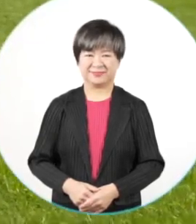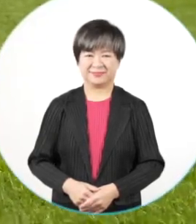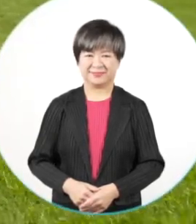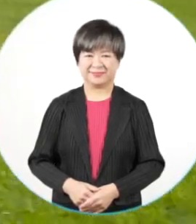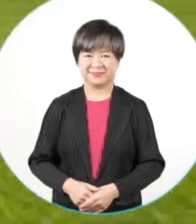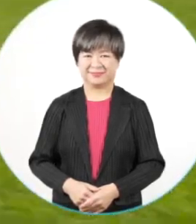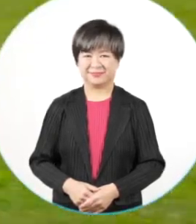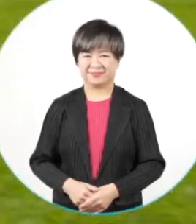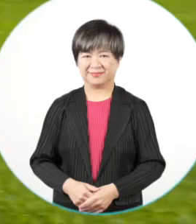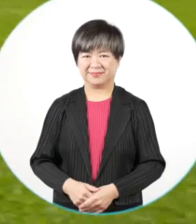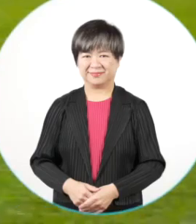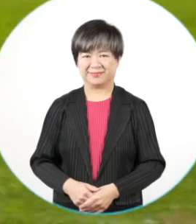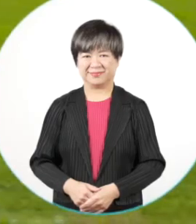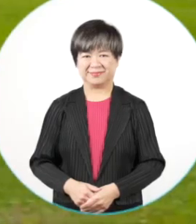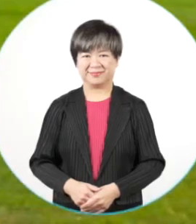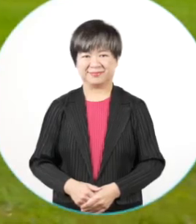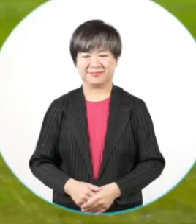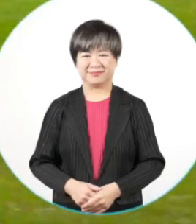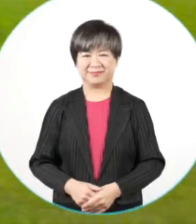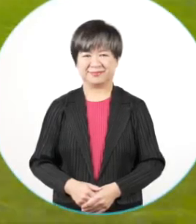Ready, set, ready, go！